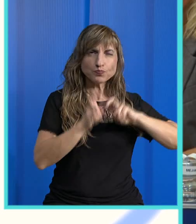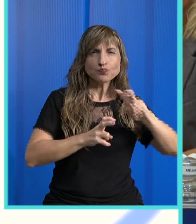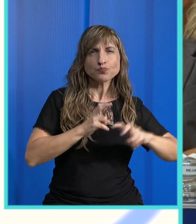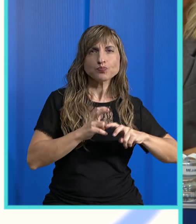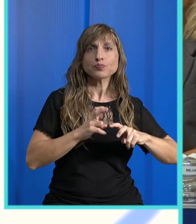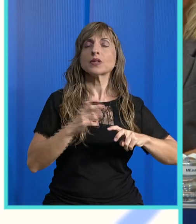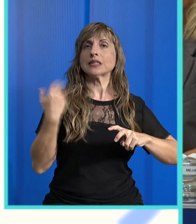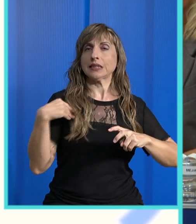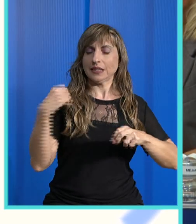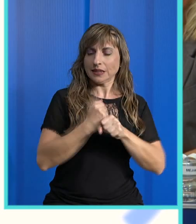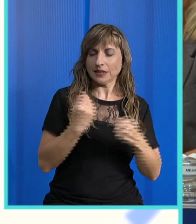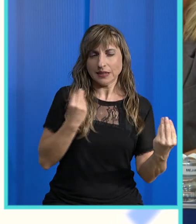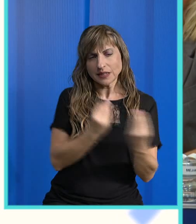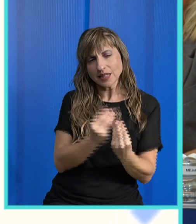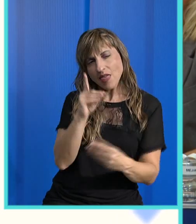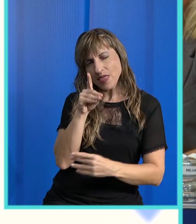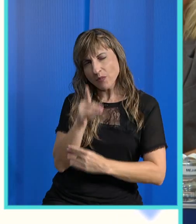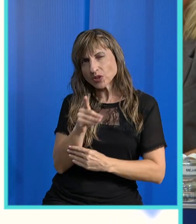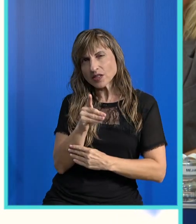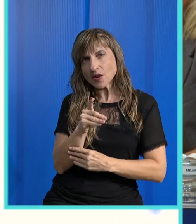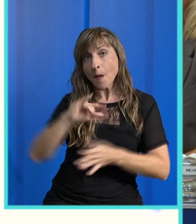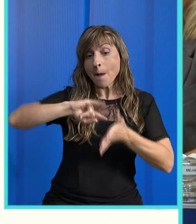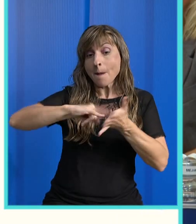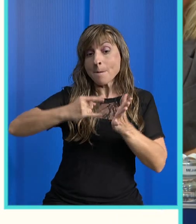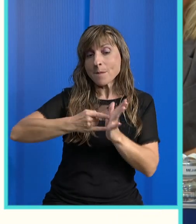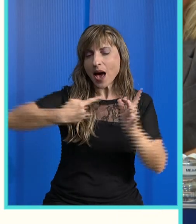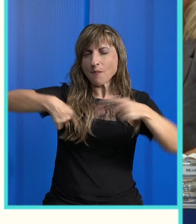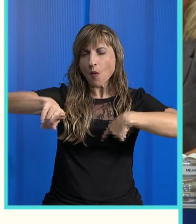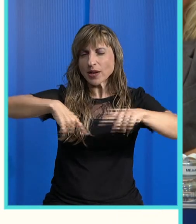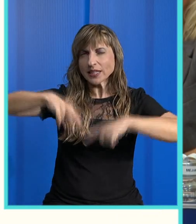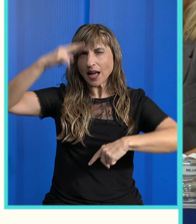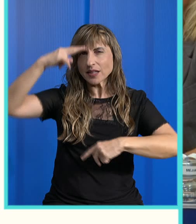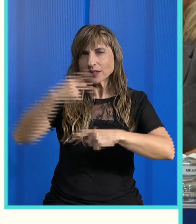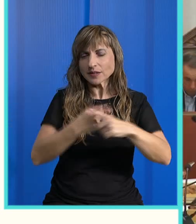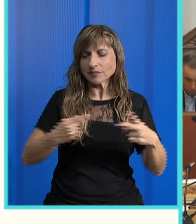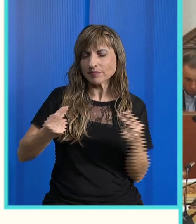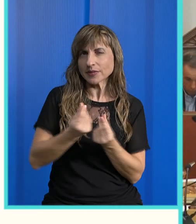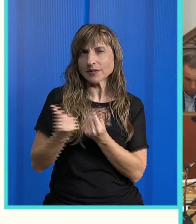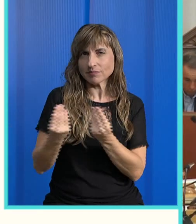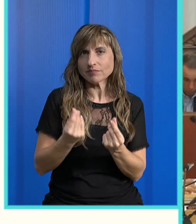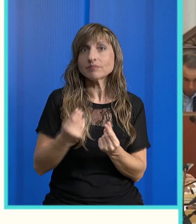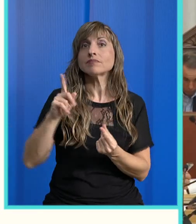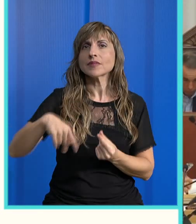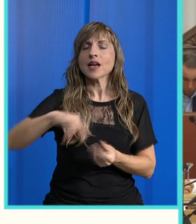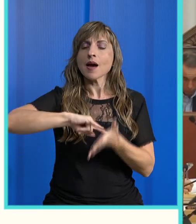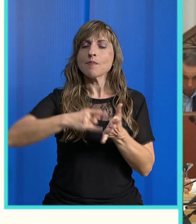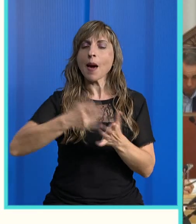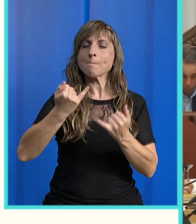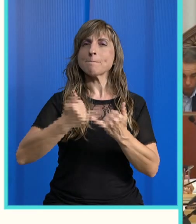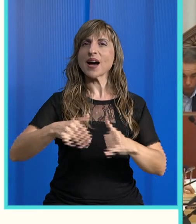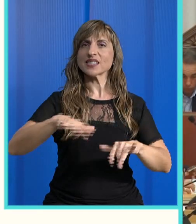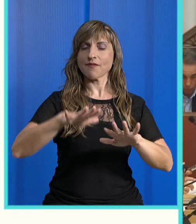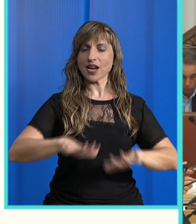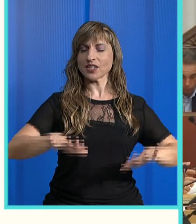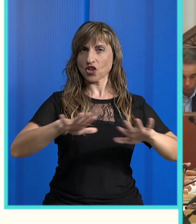treballen conjuntament amb la Diputació de Barcelona un pla de mobilitat urbana sostenible on s'incorpora un pla de pacificació per Dalt-la-Vila. L